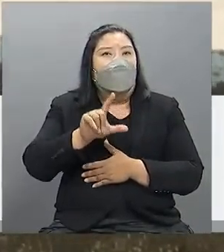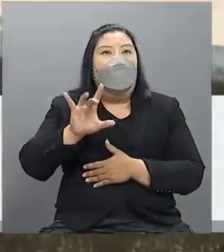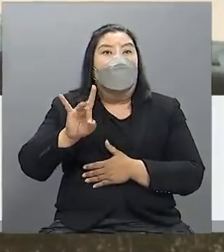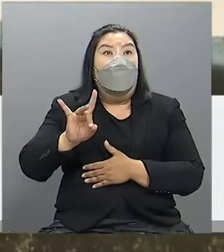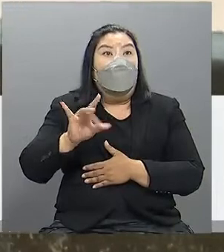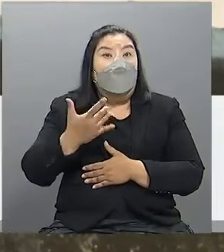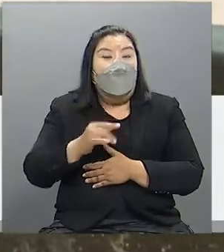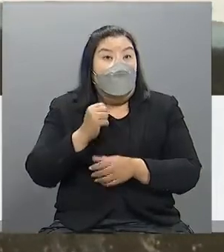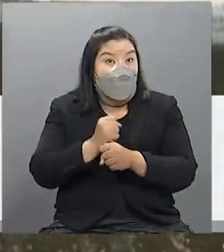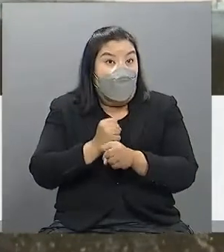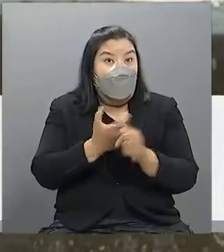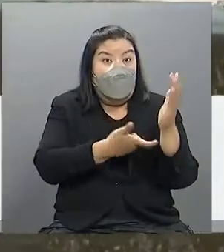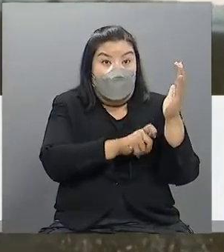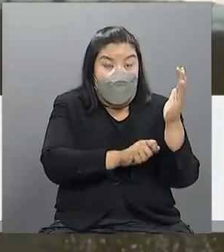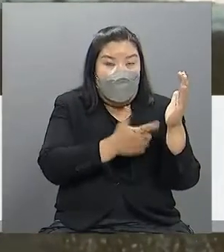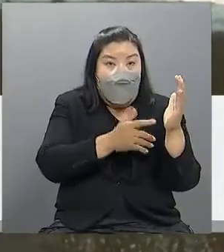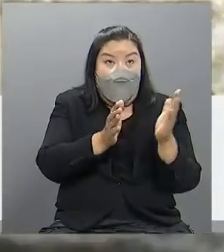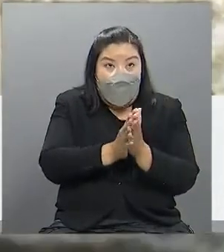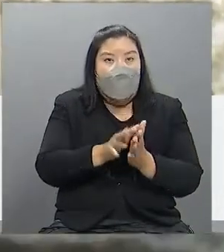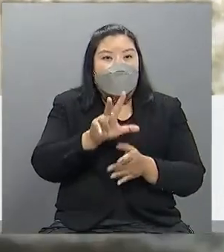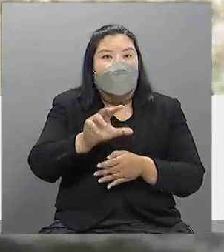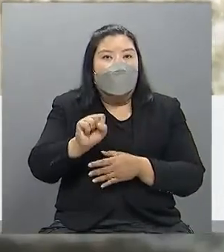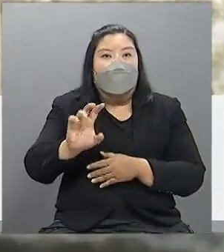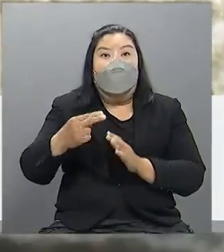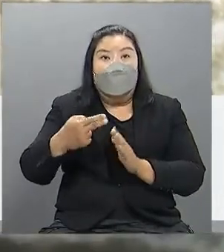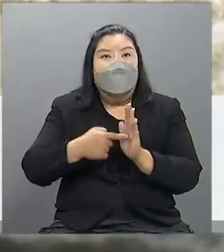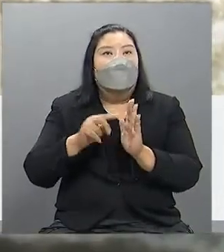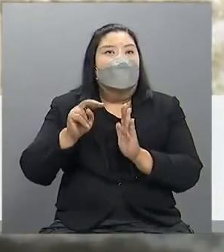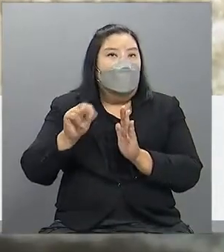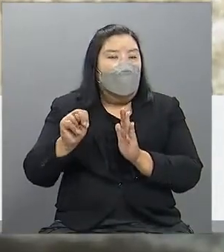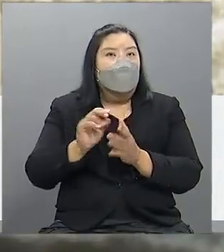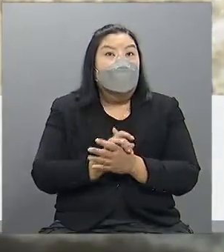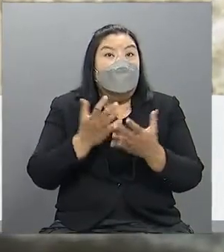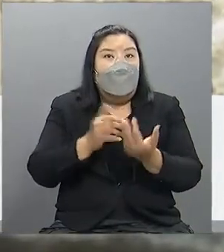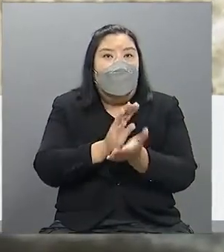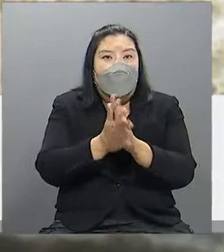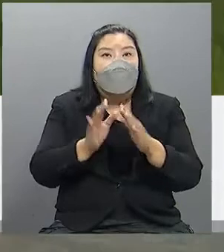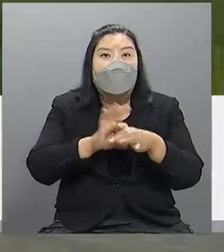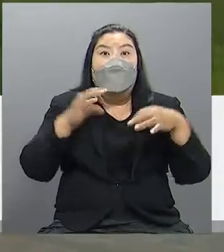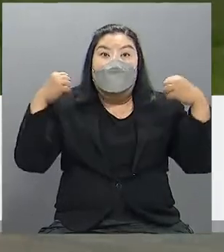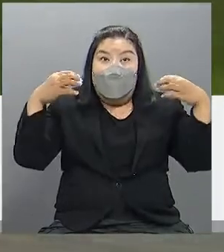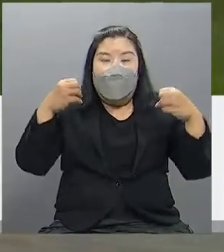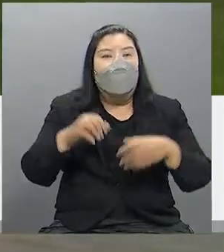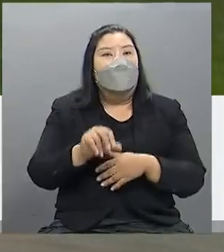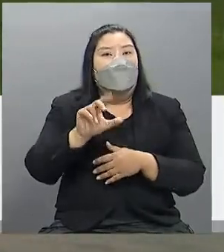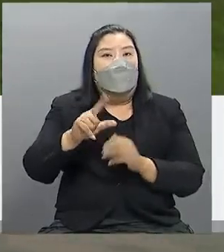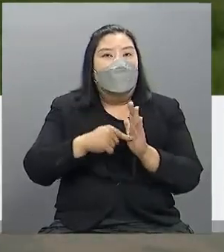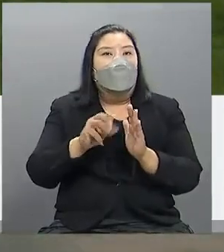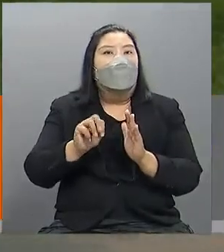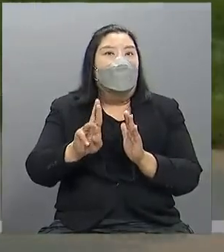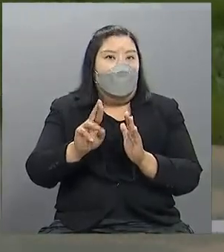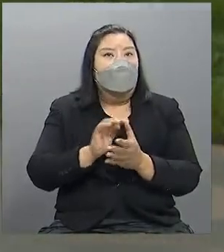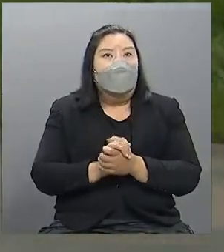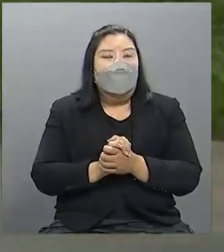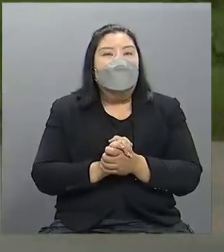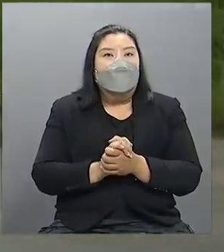บถึง 350,000 ตันต่อปีตามศักยภาพสามารถผลิตกระแสไฟฟ้าได้ประมาณ3เมกะวัตต์จึงไม่ได้ใช้ประโยชน์และส่งผลก